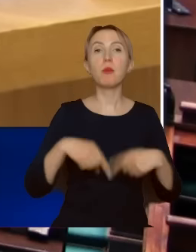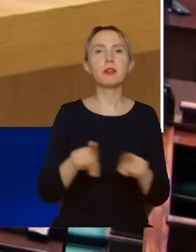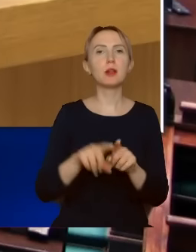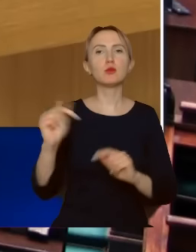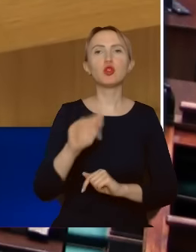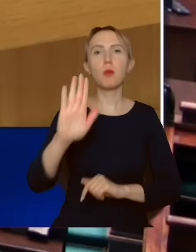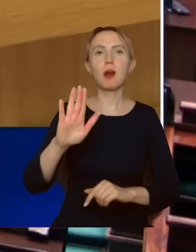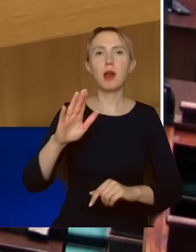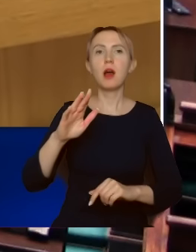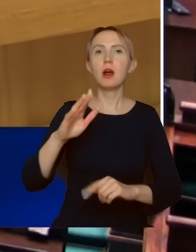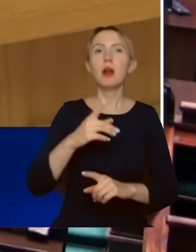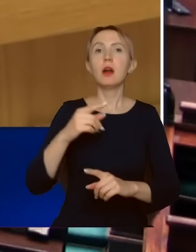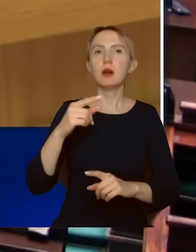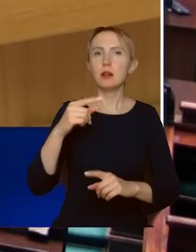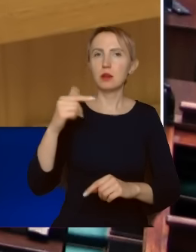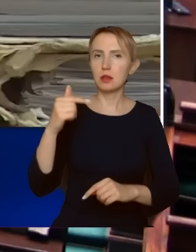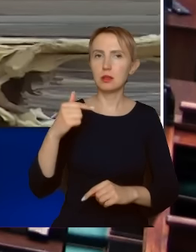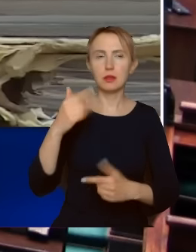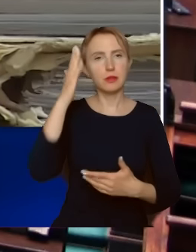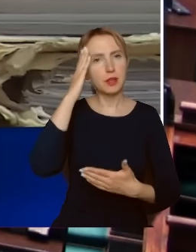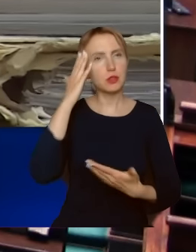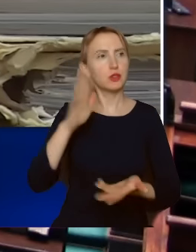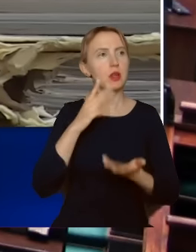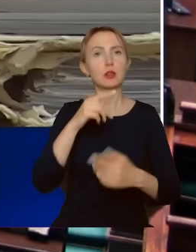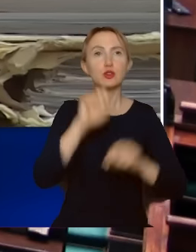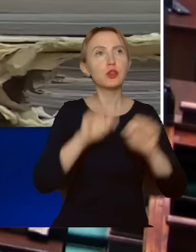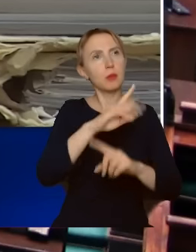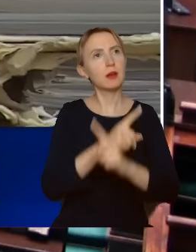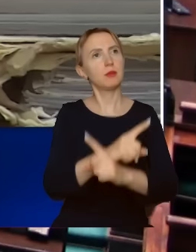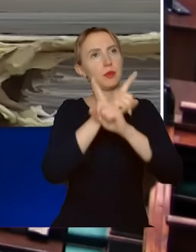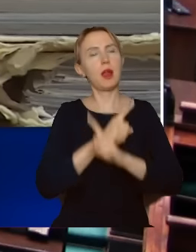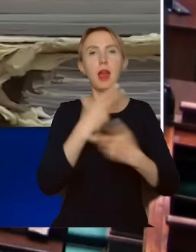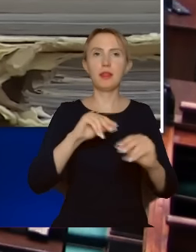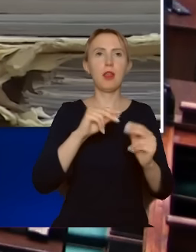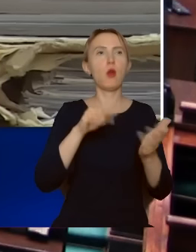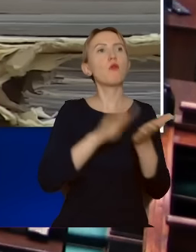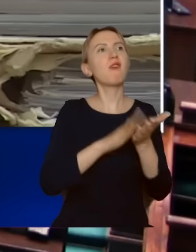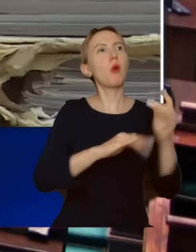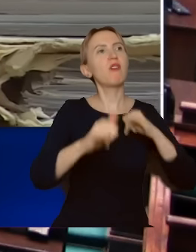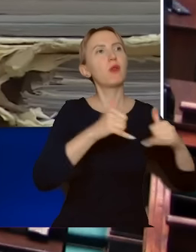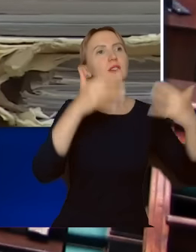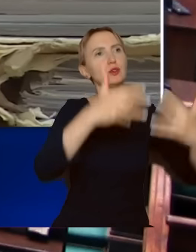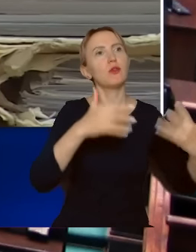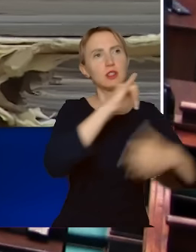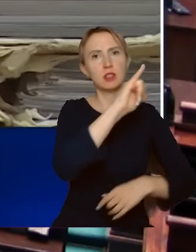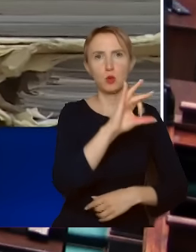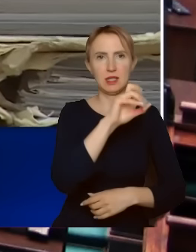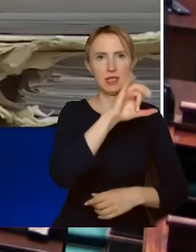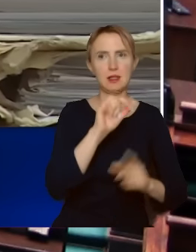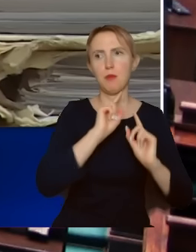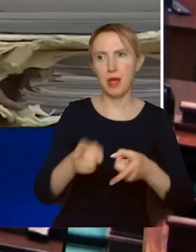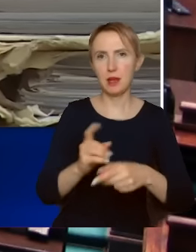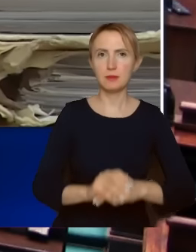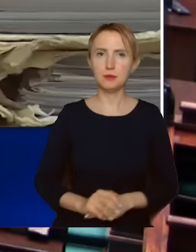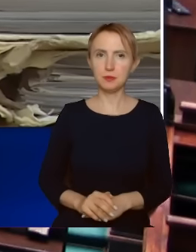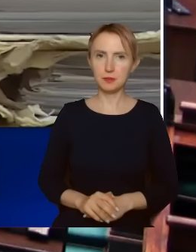bezstronnym a nie przed sądem który zobligowany jest uchwałami władz stowarzyszenia sędziów justycja